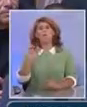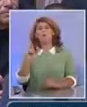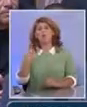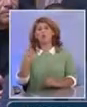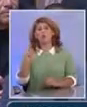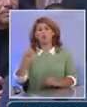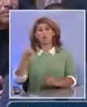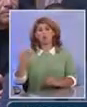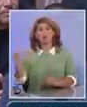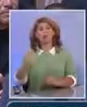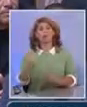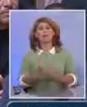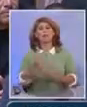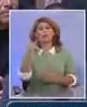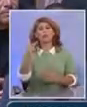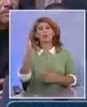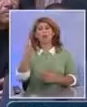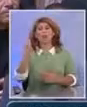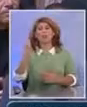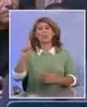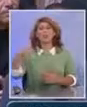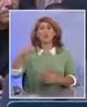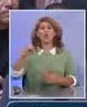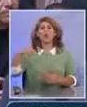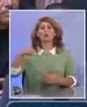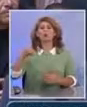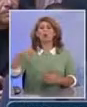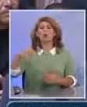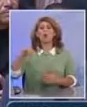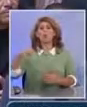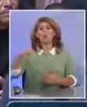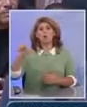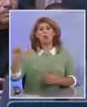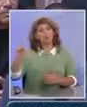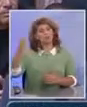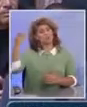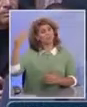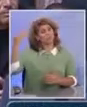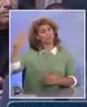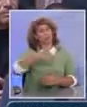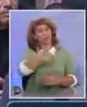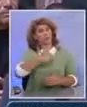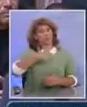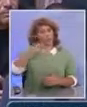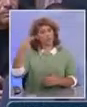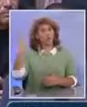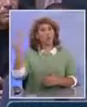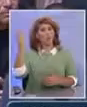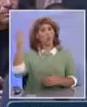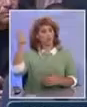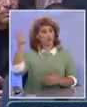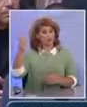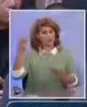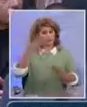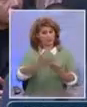και ο Κωνσταντίνος Δεσποτόπουλος, ο αείμνηστος επίσης καθηγητής, ο οποίος όταν είχε τεθεί